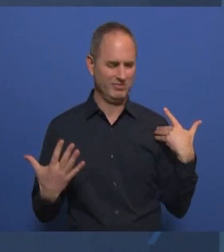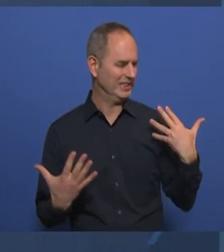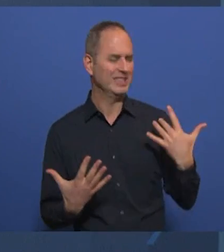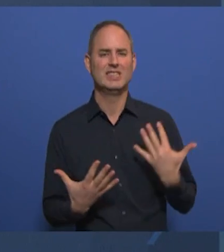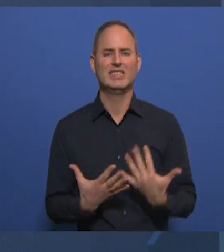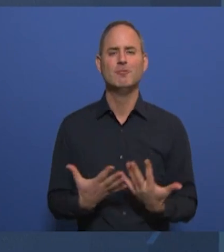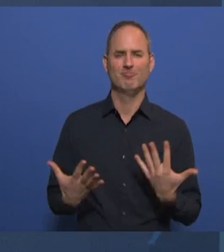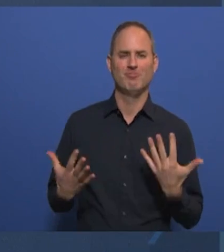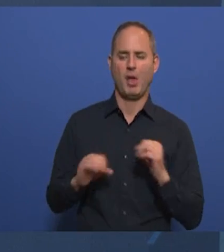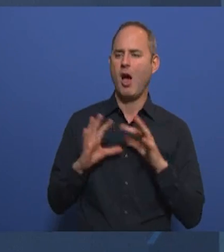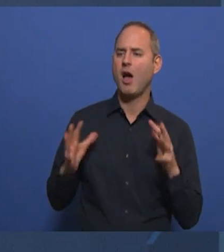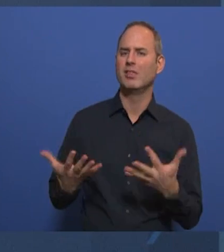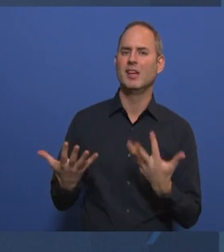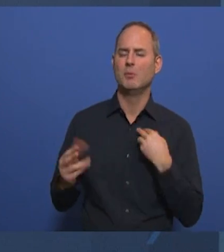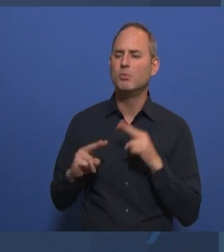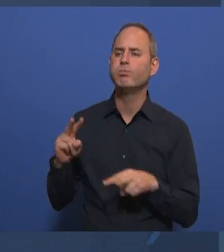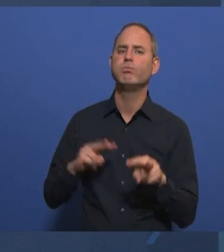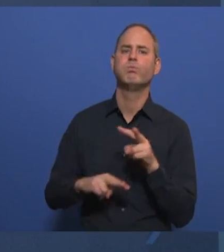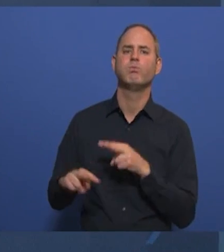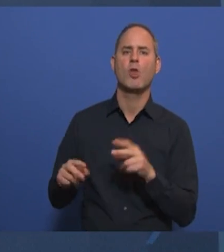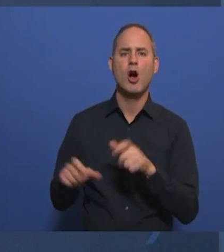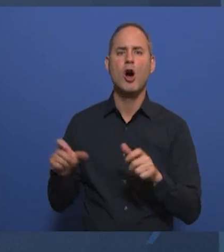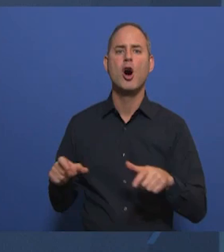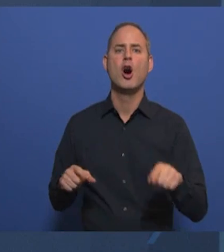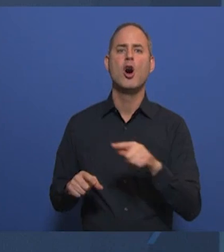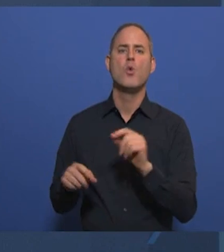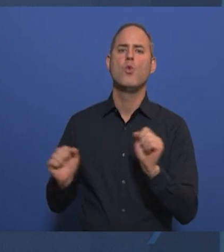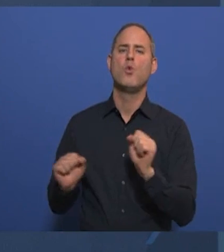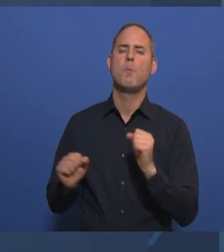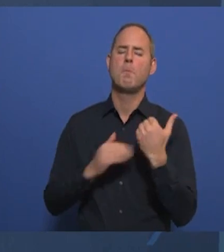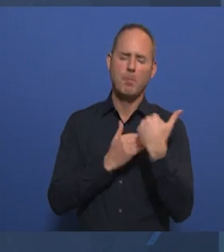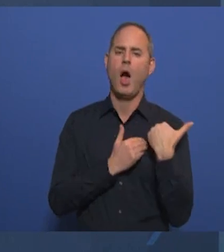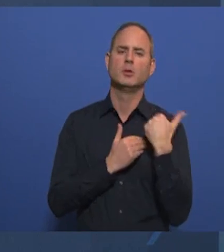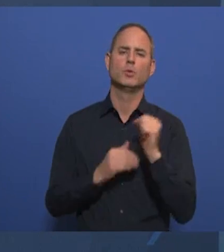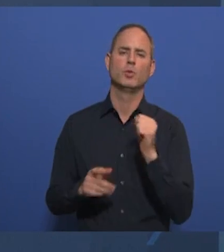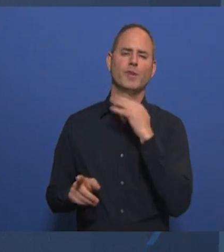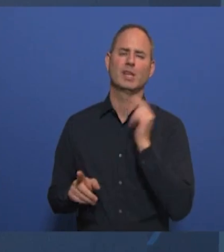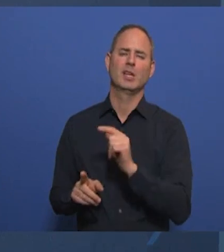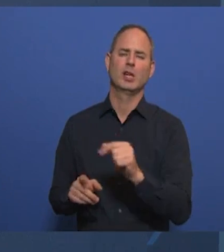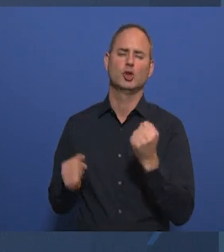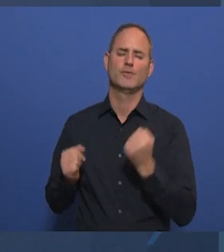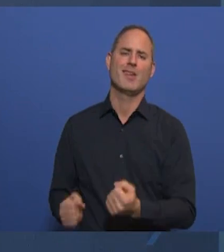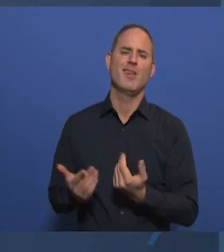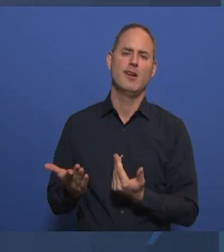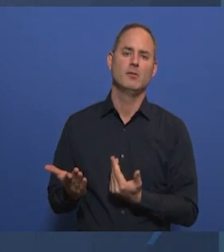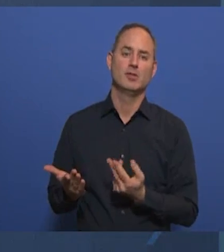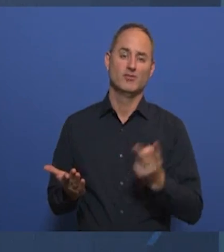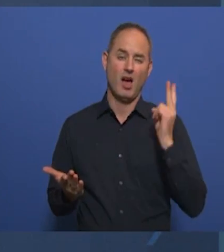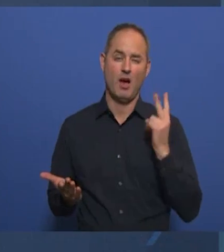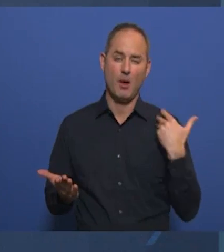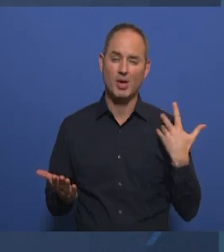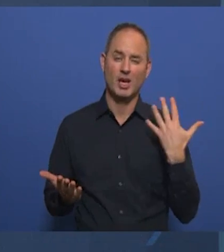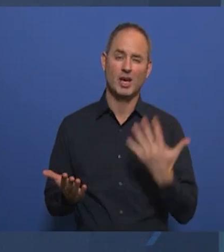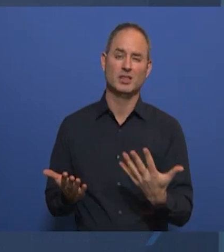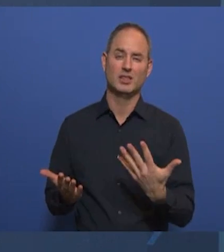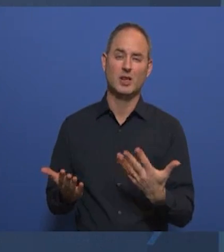viele Menschen sehr belastet. Unser Land befindet sich seit fast 2 Jahren in einer ständigen Spirale aus Lockdowns und Lockerungen. Und